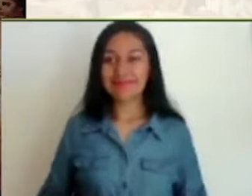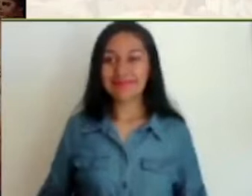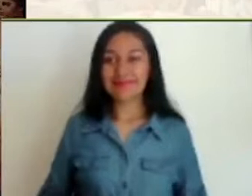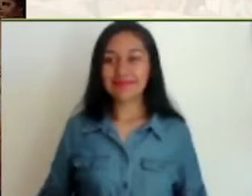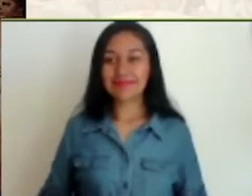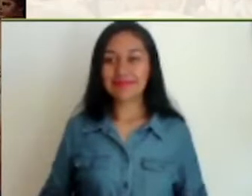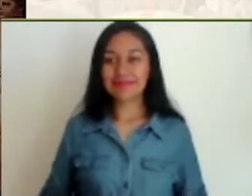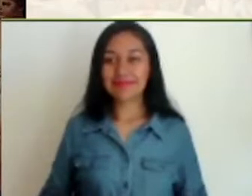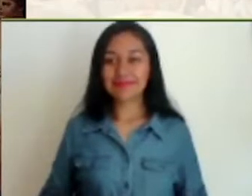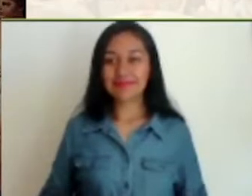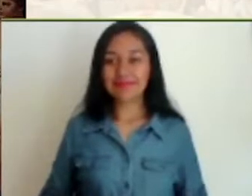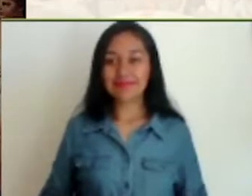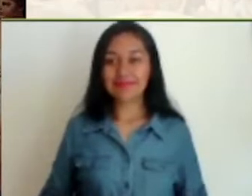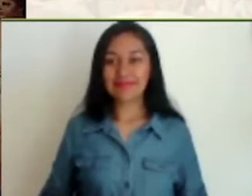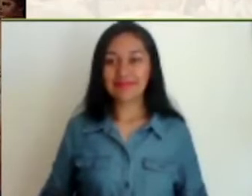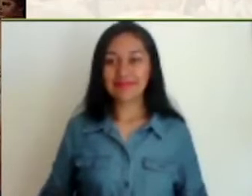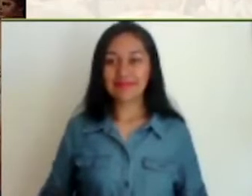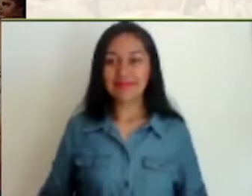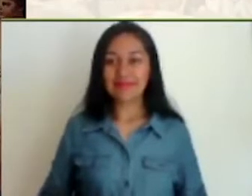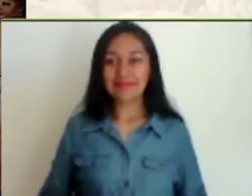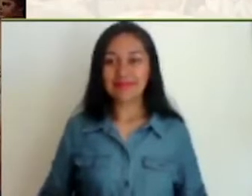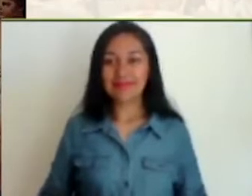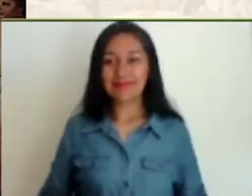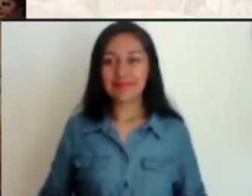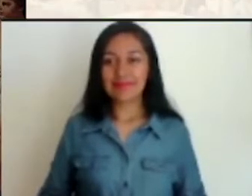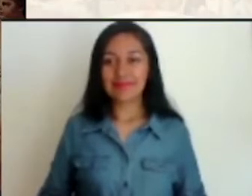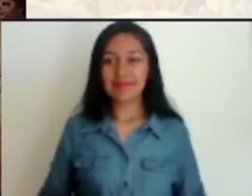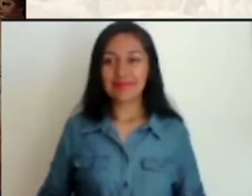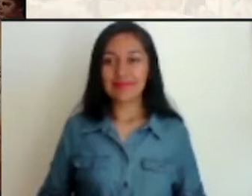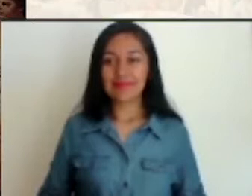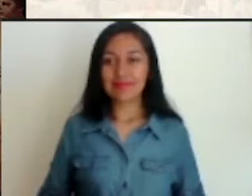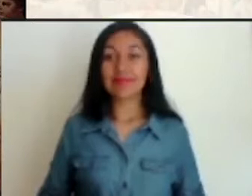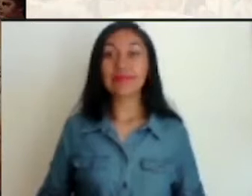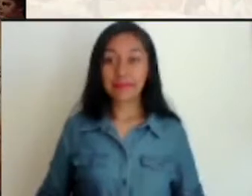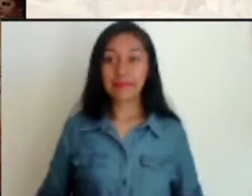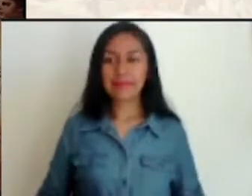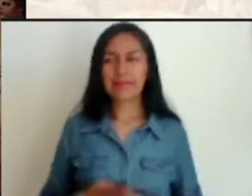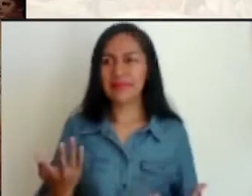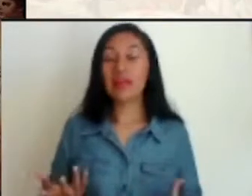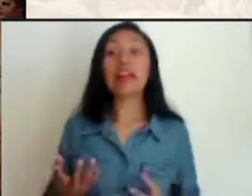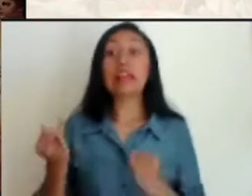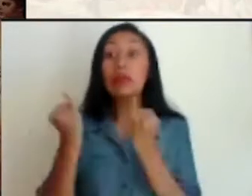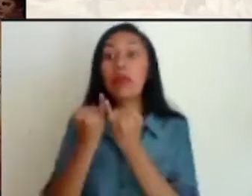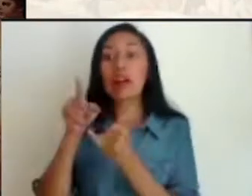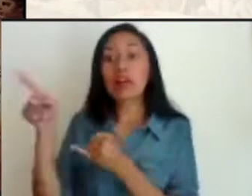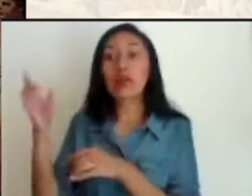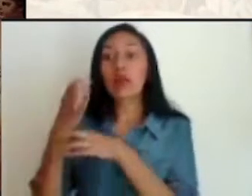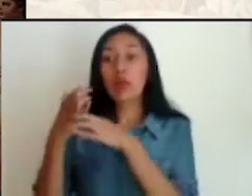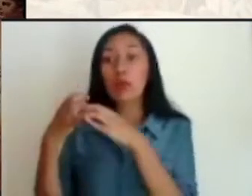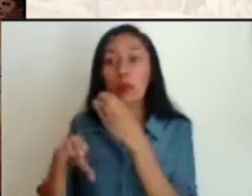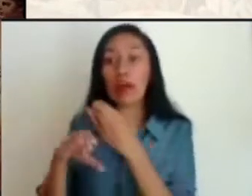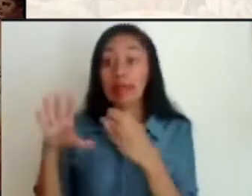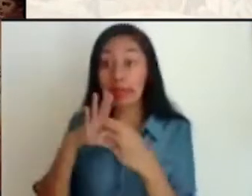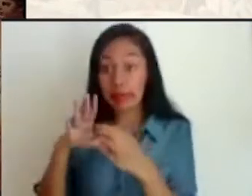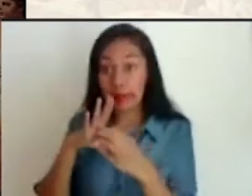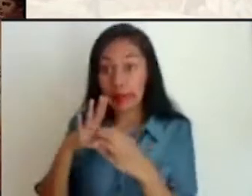pericolosa caratteristica. Poi vedremo quali sono. Se clasificaron las mercancías en susceptibles, es